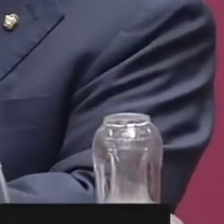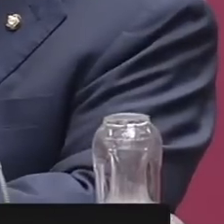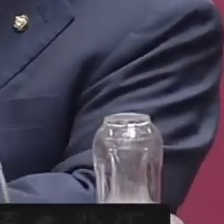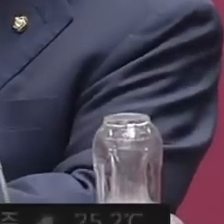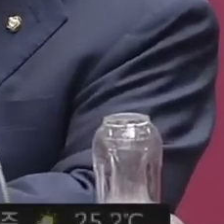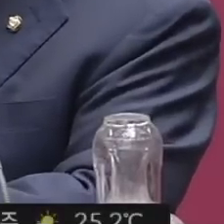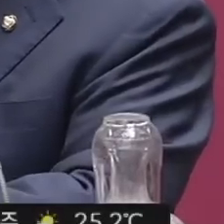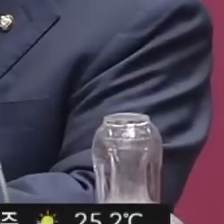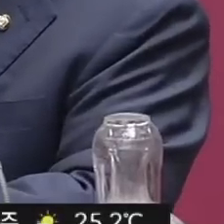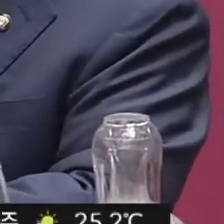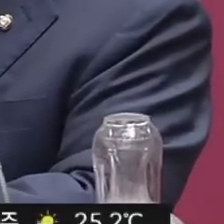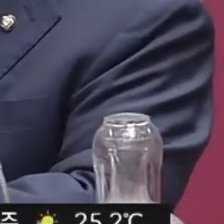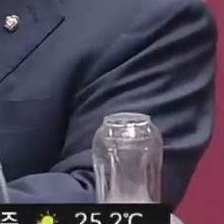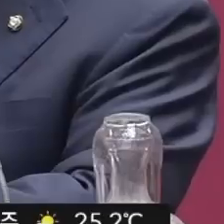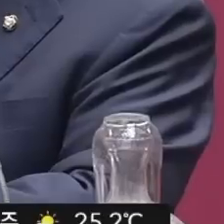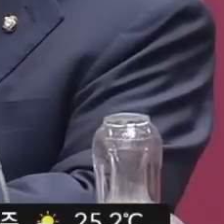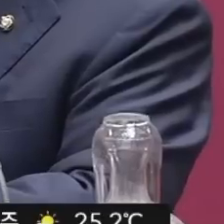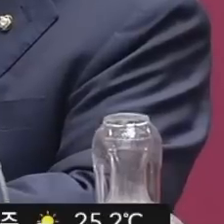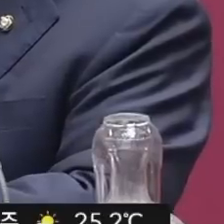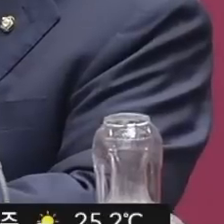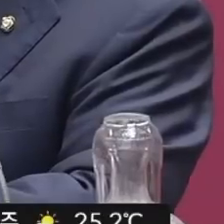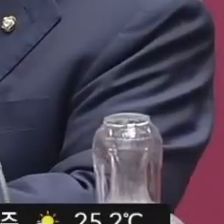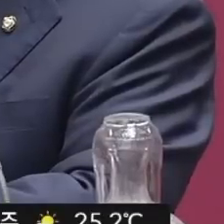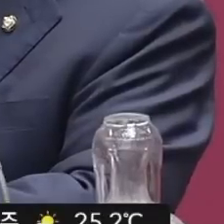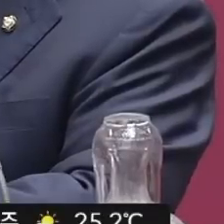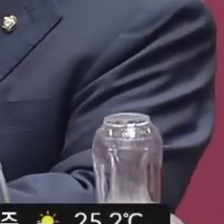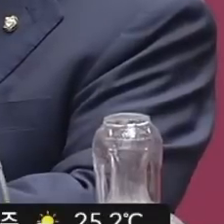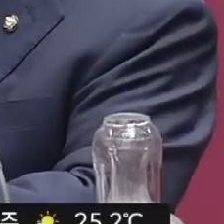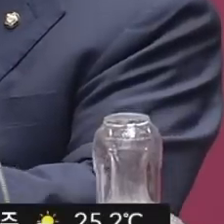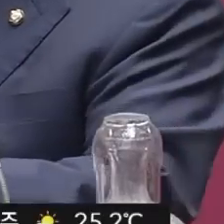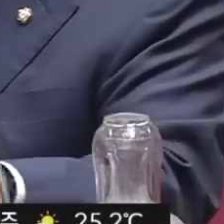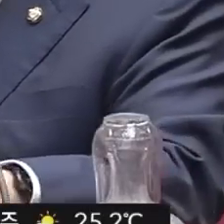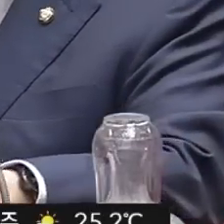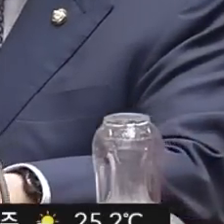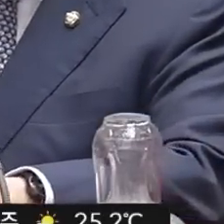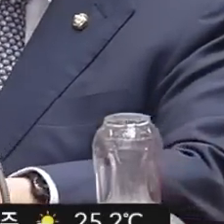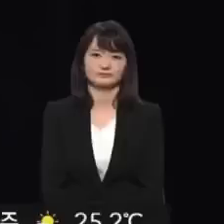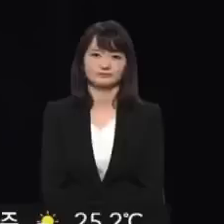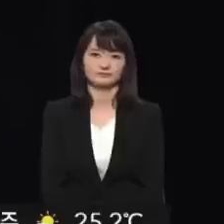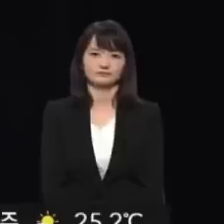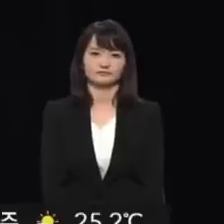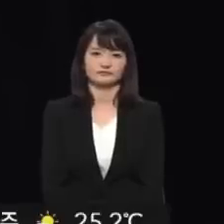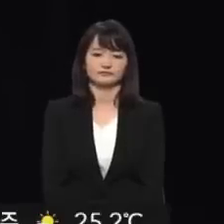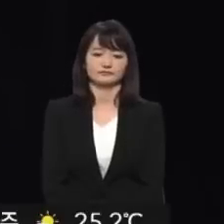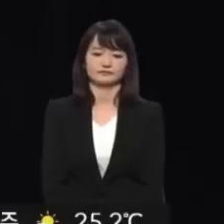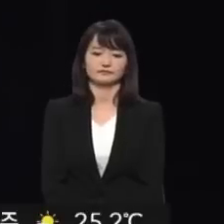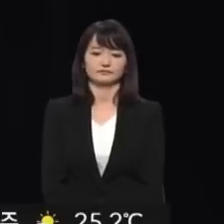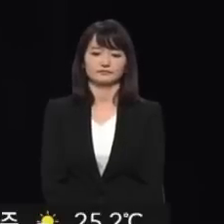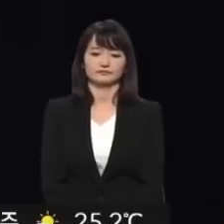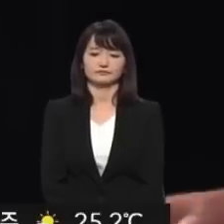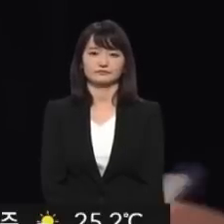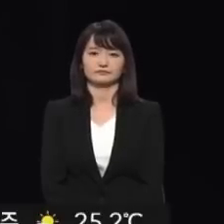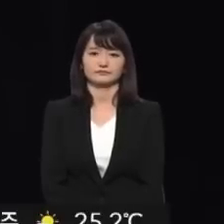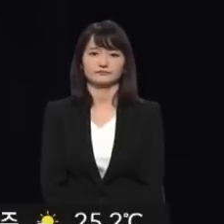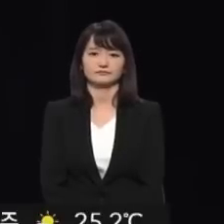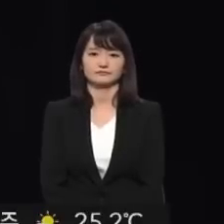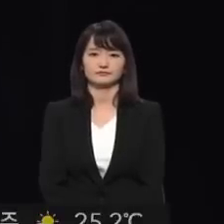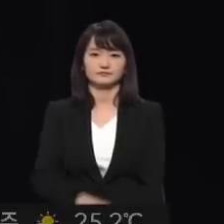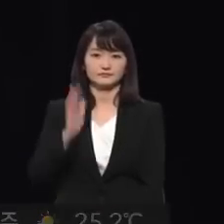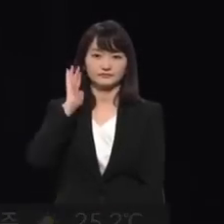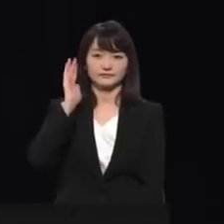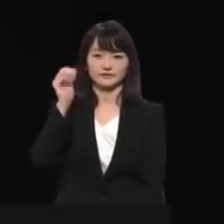어떻게 봅니까 금 장관한테 복을 받아야 줘 이게 대통령 전후 헬기가